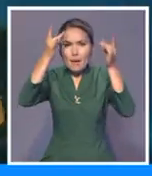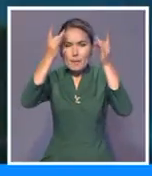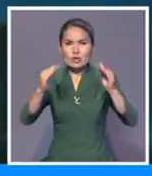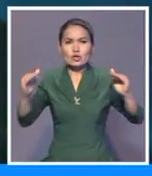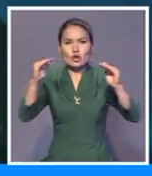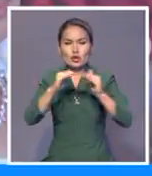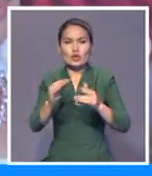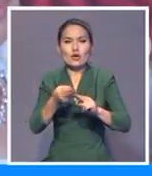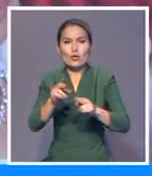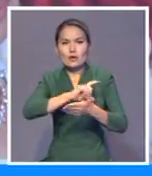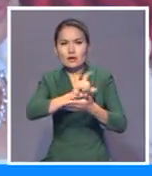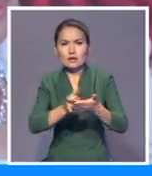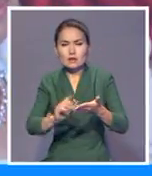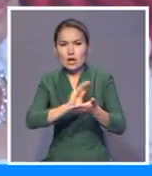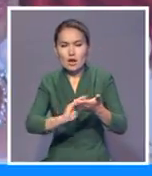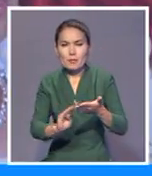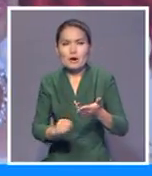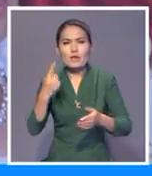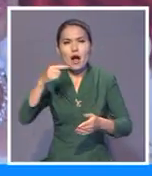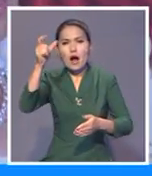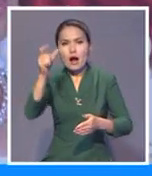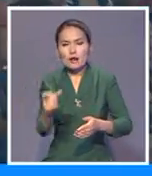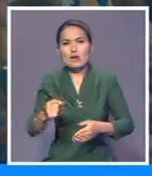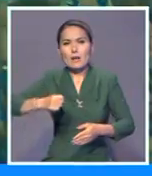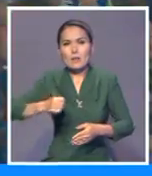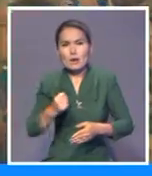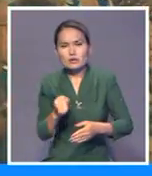Оған ақынның ет жақындарымен бірге Ақтаудан арнайы